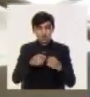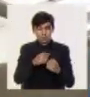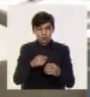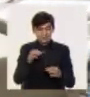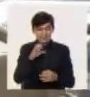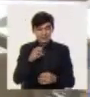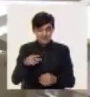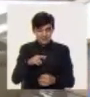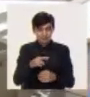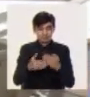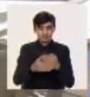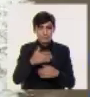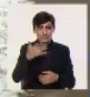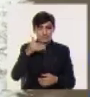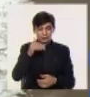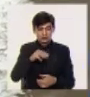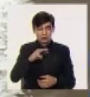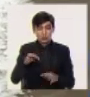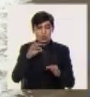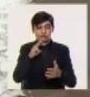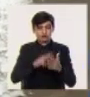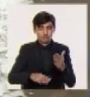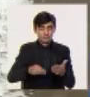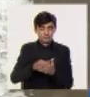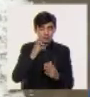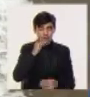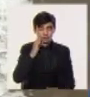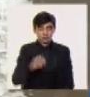бабы бойынша 50 мың теңгеден астам айыппұл